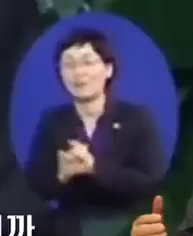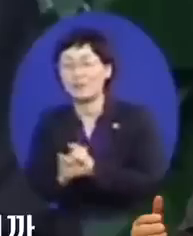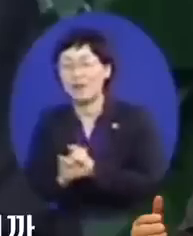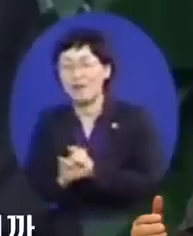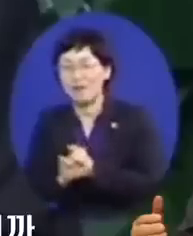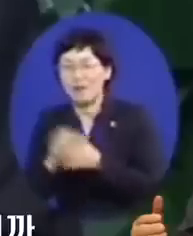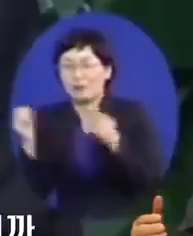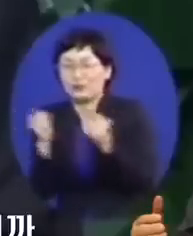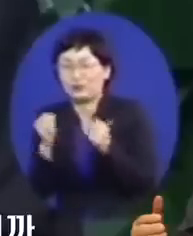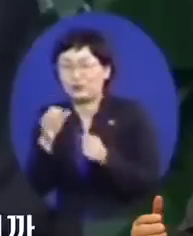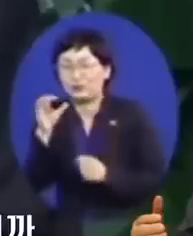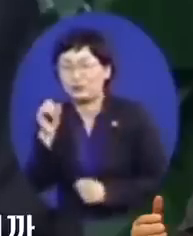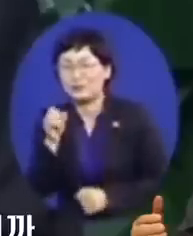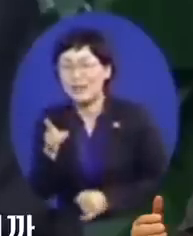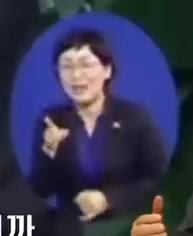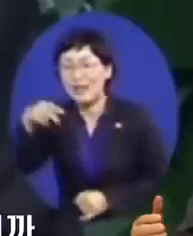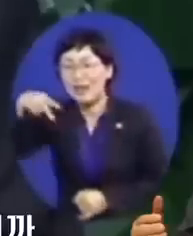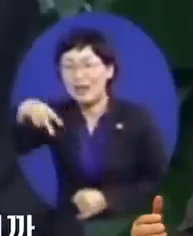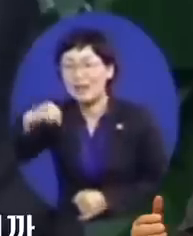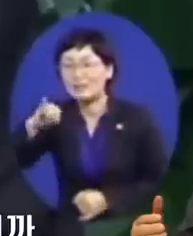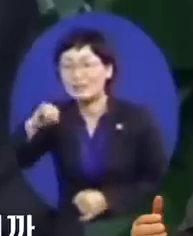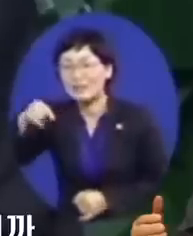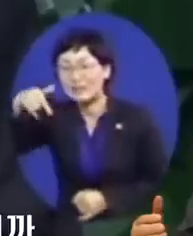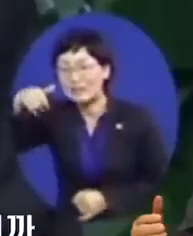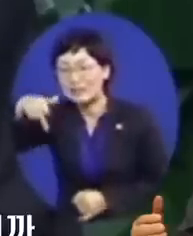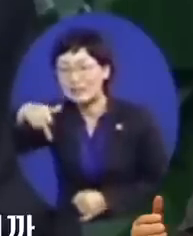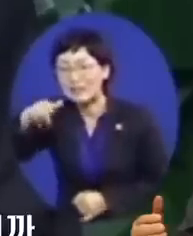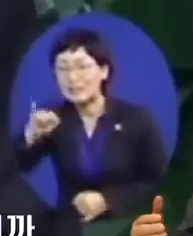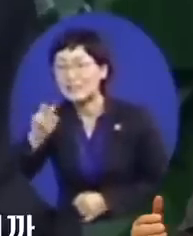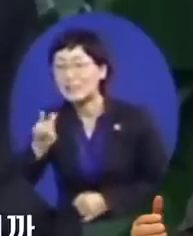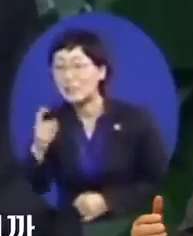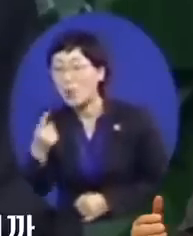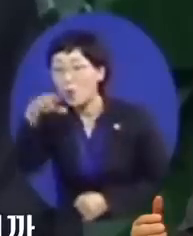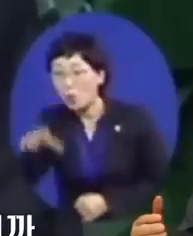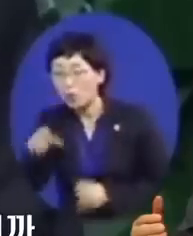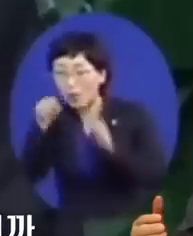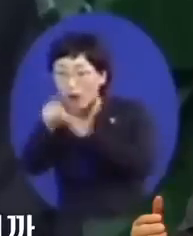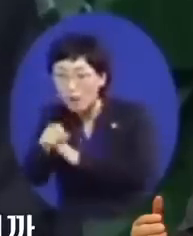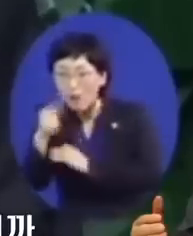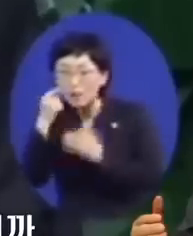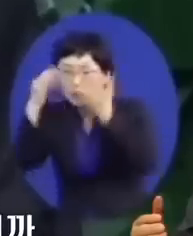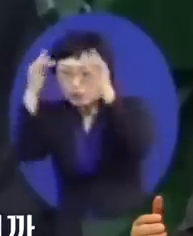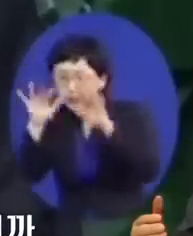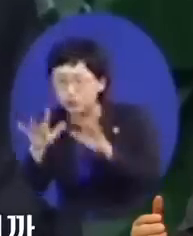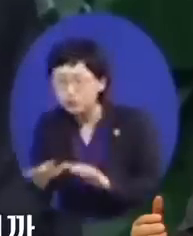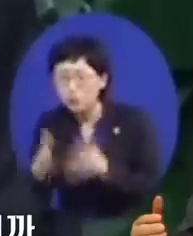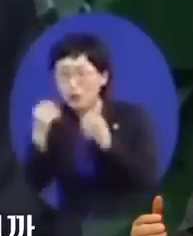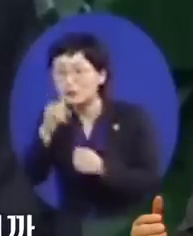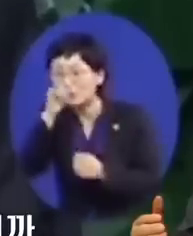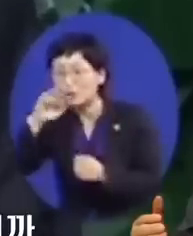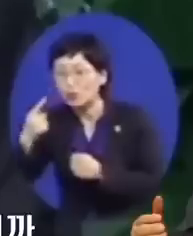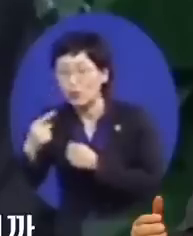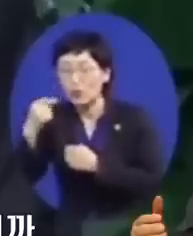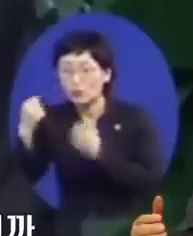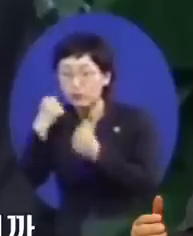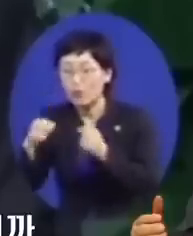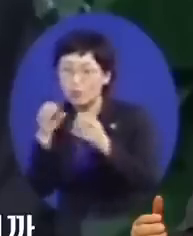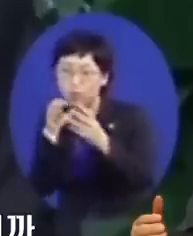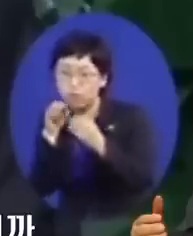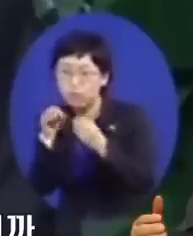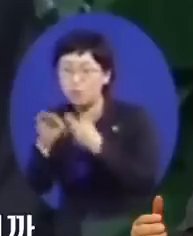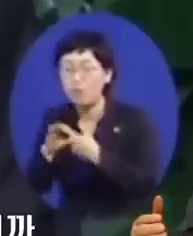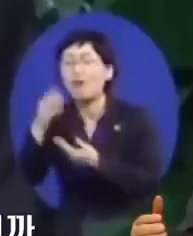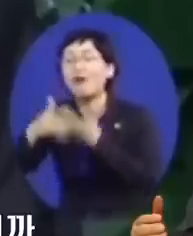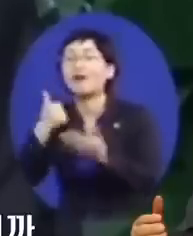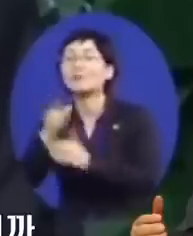저기 눈 속에 살면서도 서로 대화하고 말하면 하나님이 지으신 하나님의 형상대로 모양 지은 하나님의